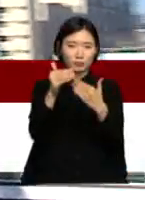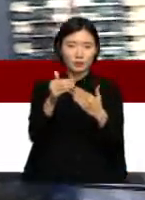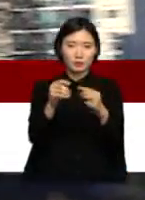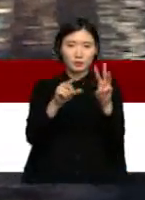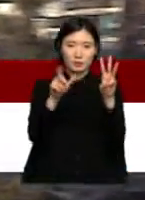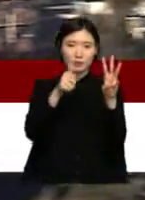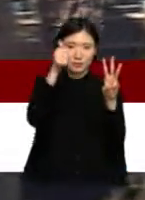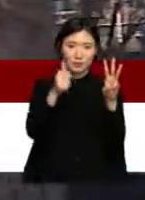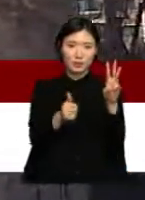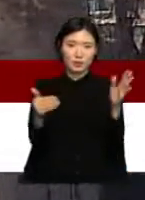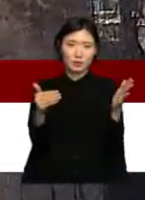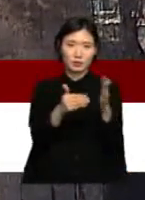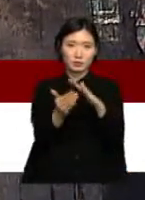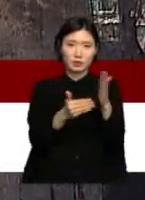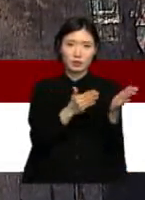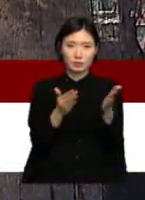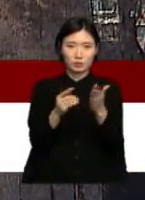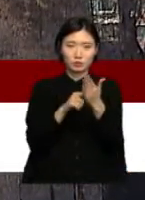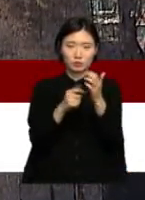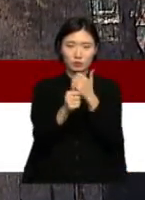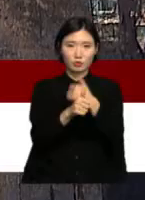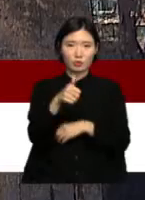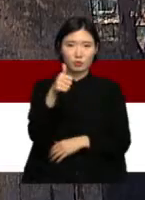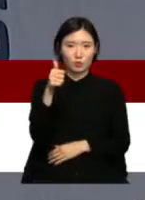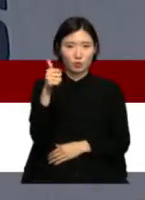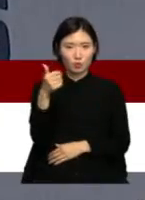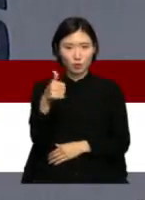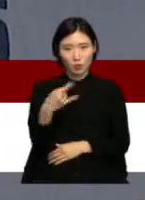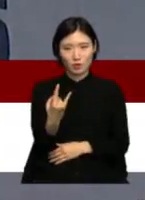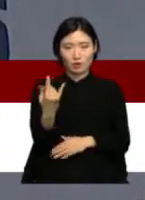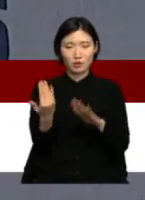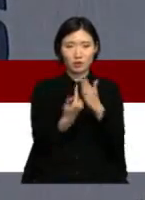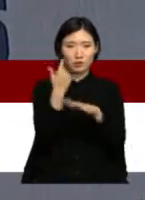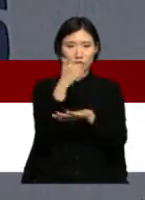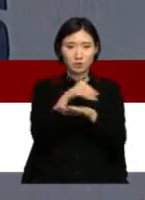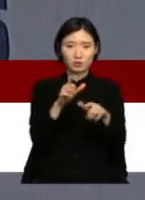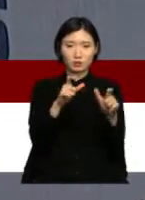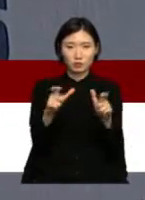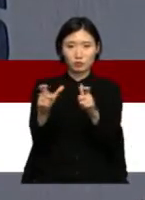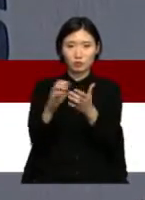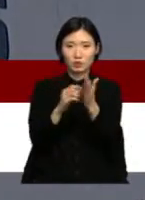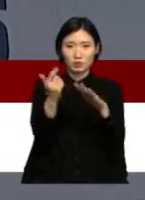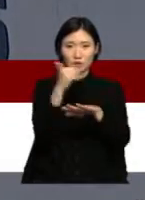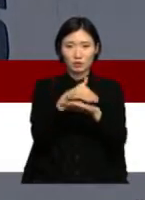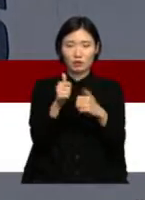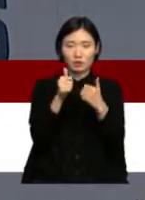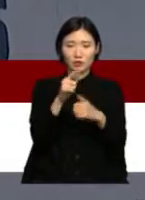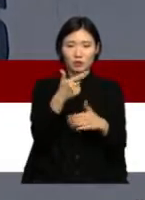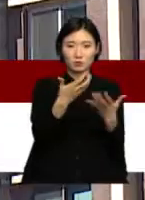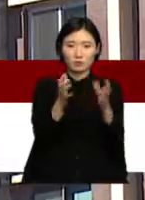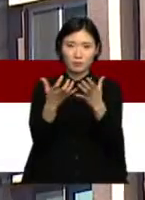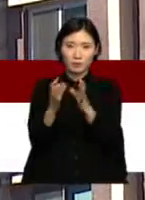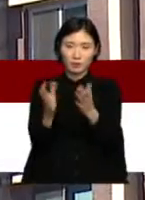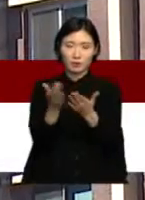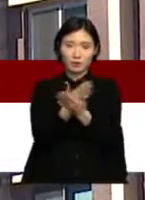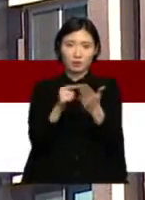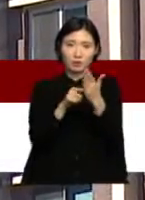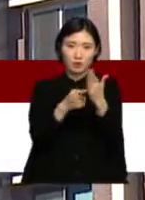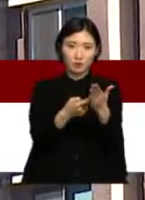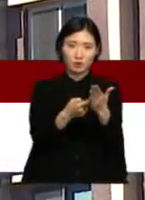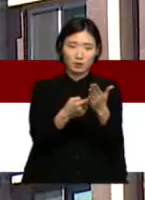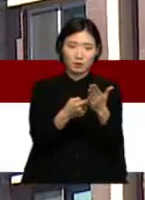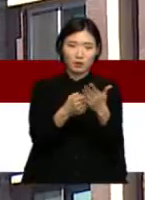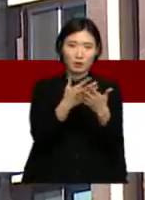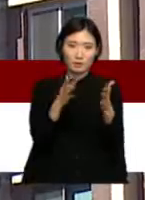오는 3월 말까지 예비추진위원회를 구성할 계획입니다. 지구단위 계획에 따라 6개 구역으로 나눠 추진되는